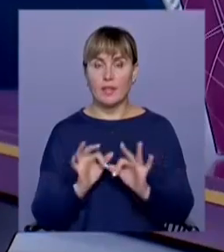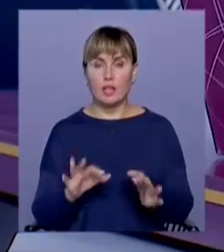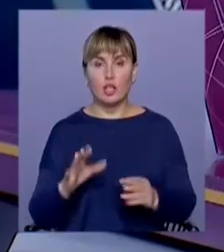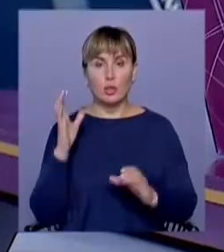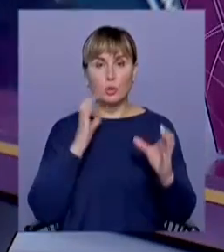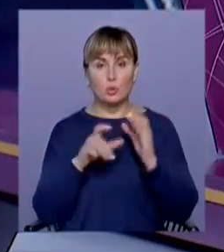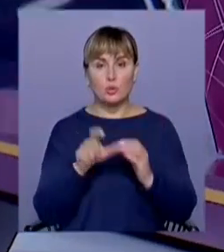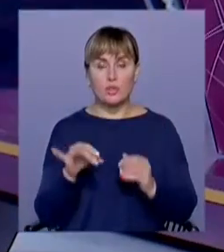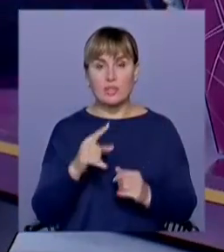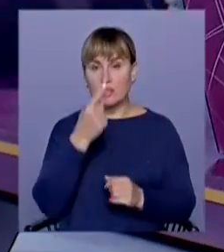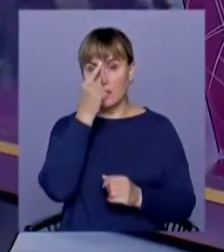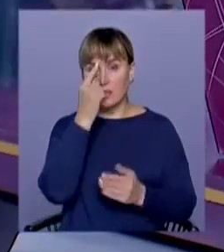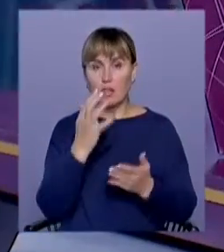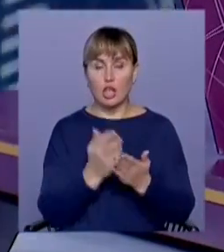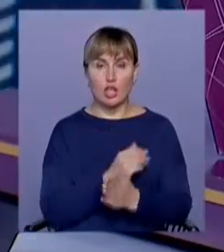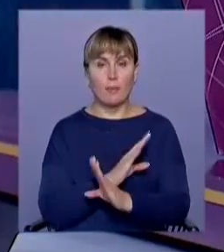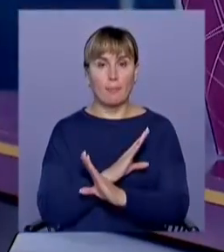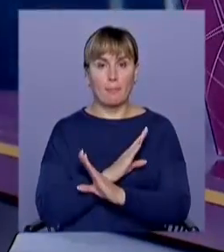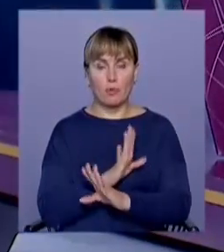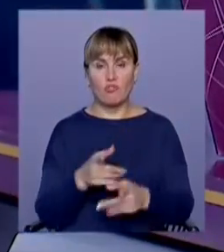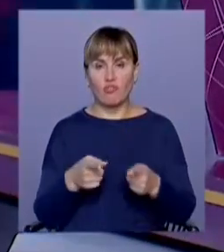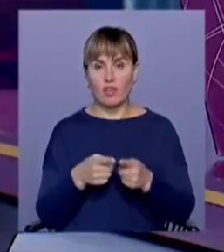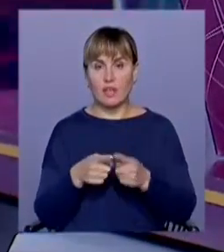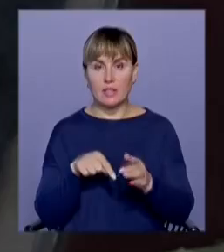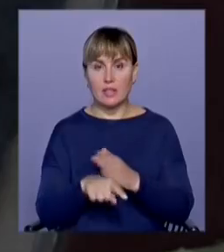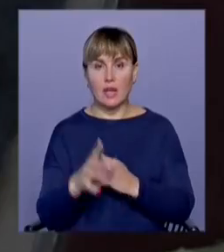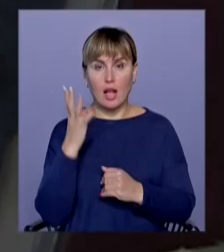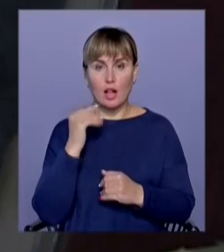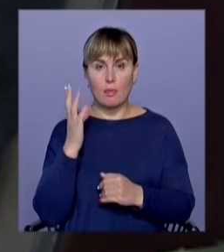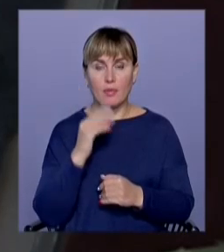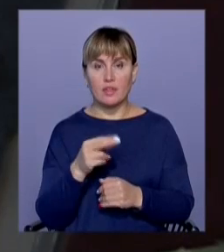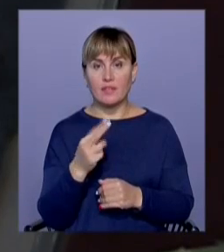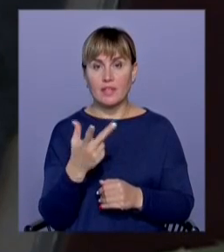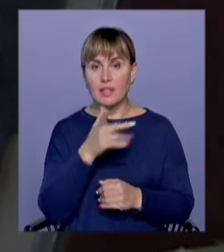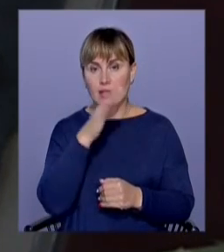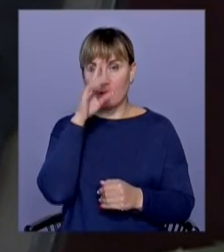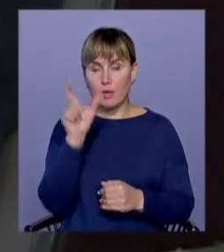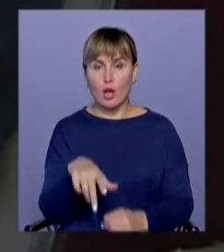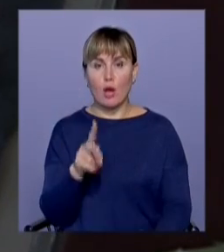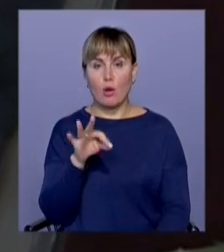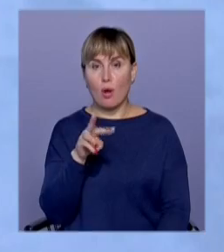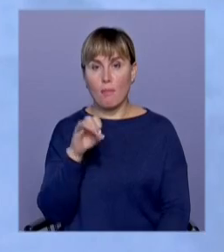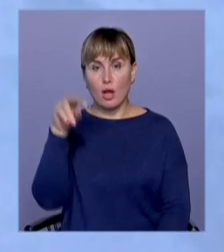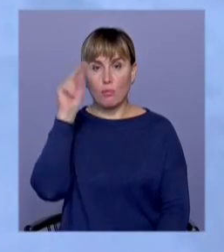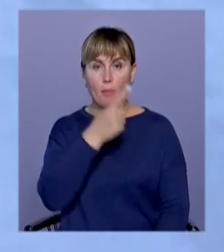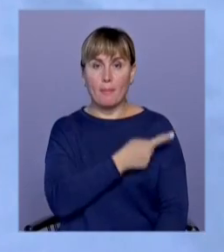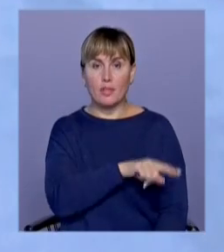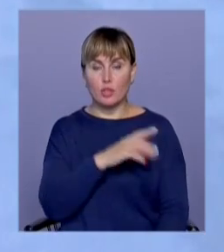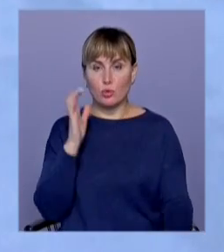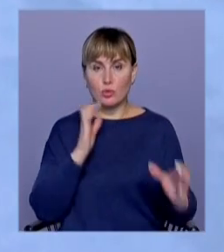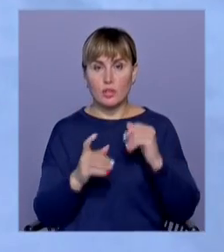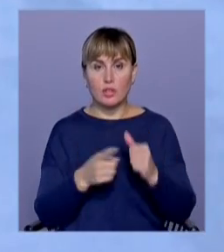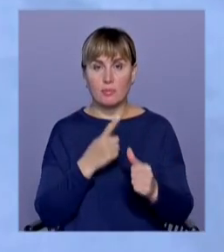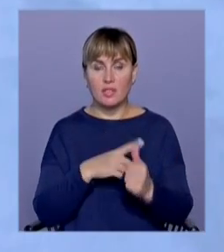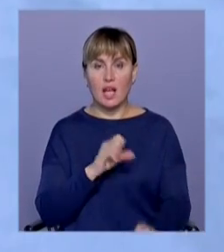Студента из Индии нашли мертвым в съемной квартире в Алматы. 23-летний Кумар Химант обучался в медицинском университете